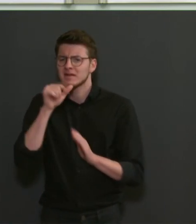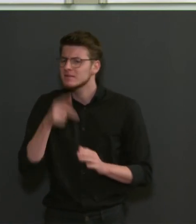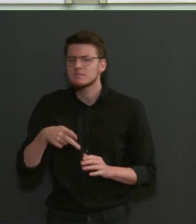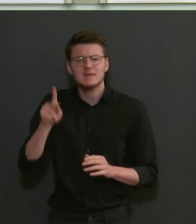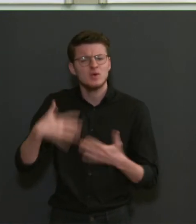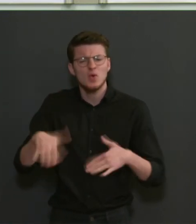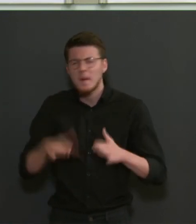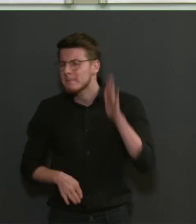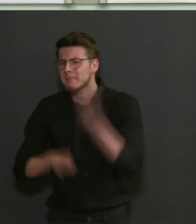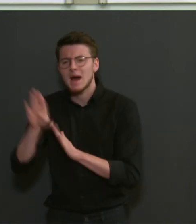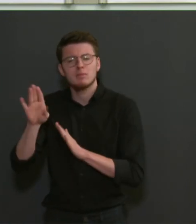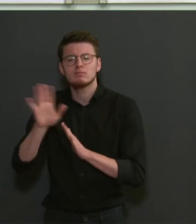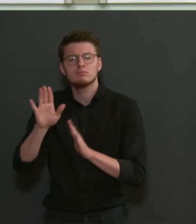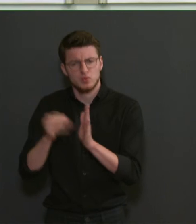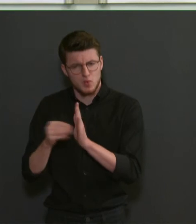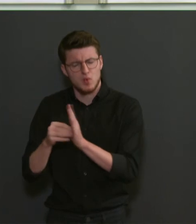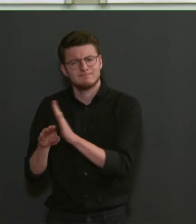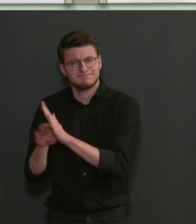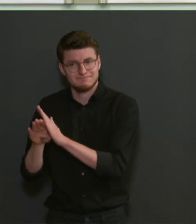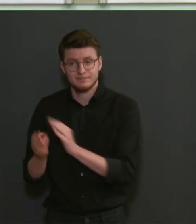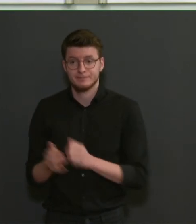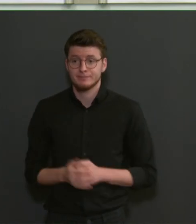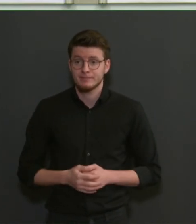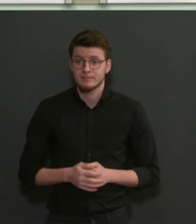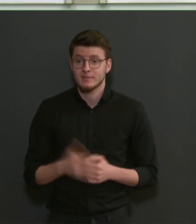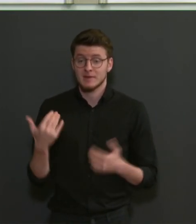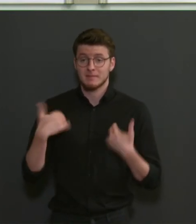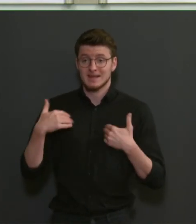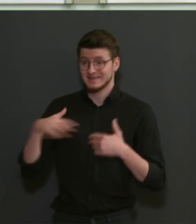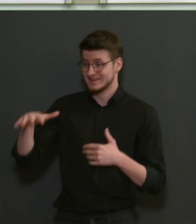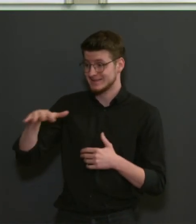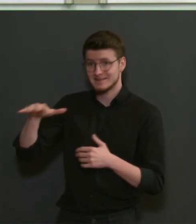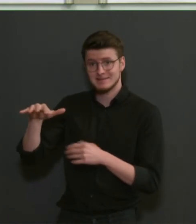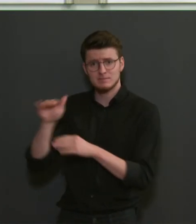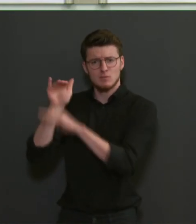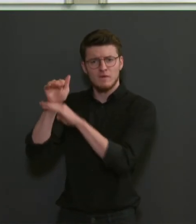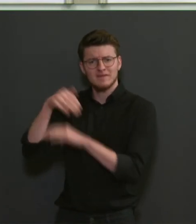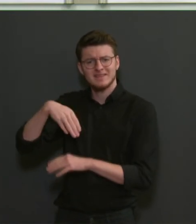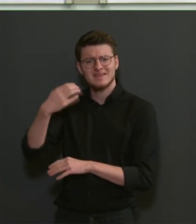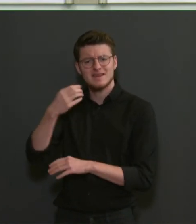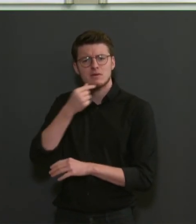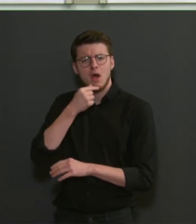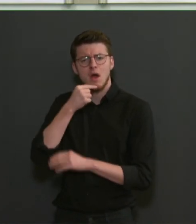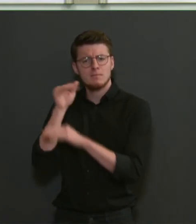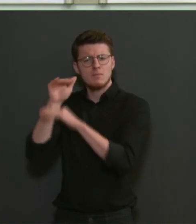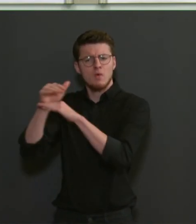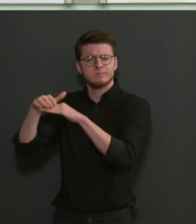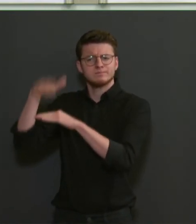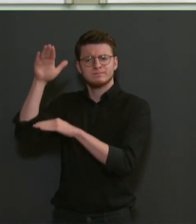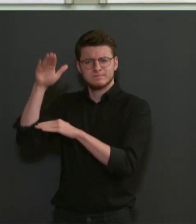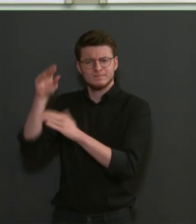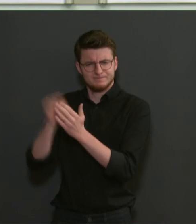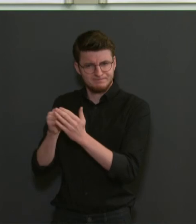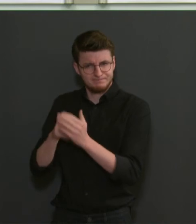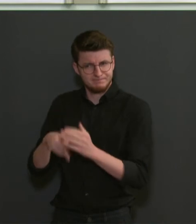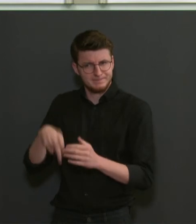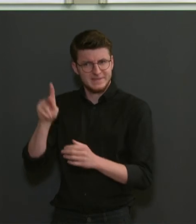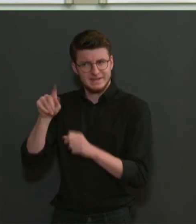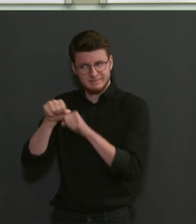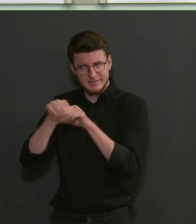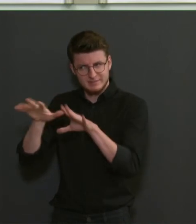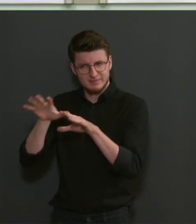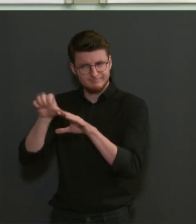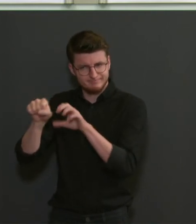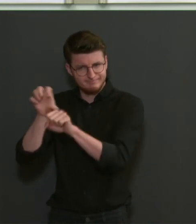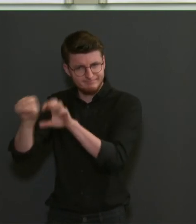Verhoudingsgewijs worden de 90-plussers nog steeds het meest getroffen. De helft van de besmettingen vindt plaats